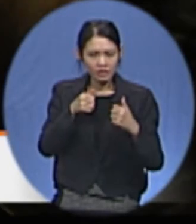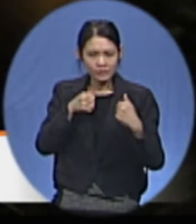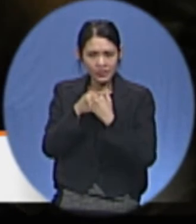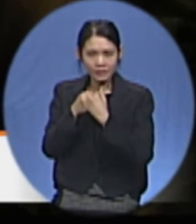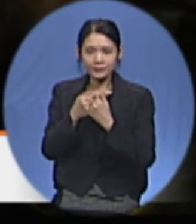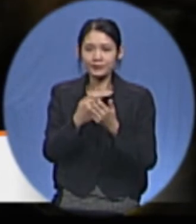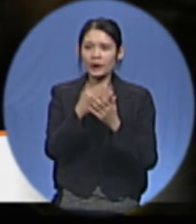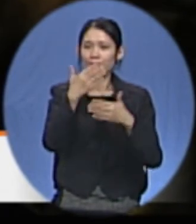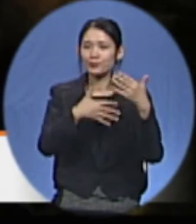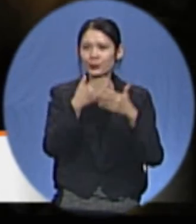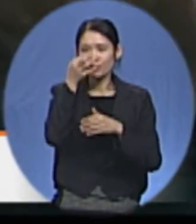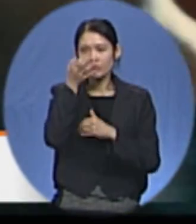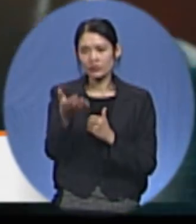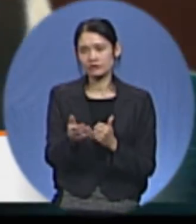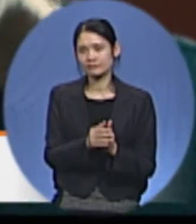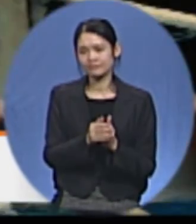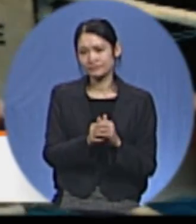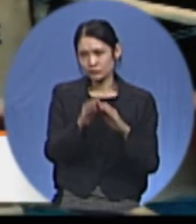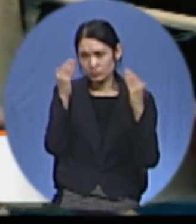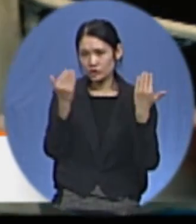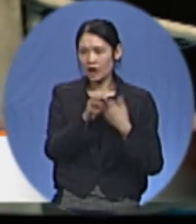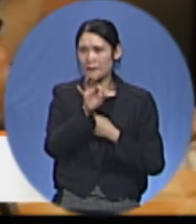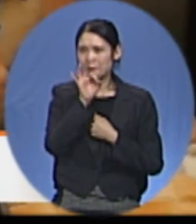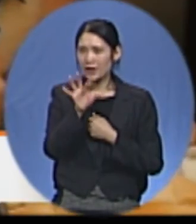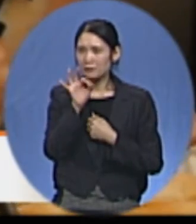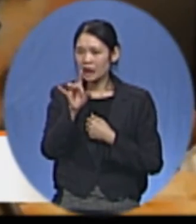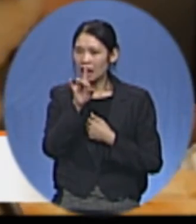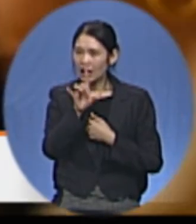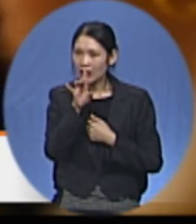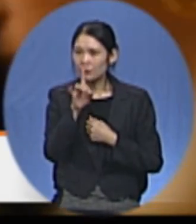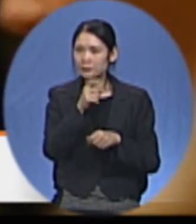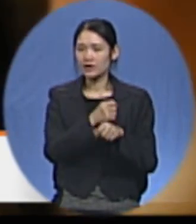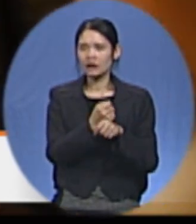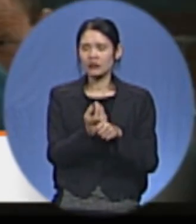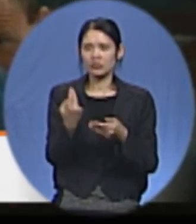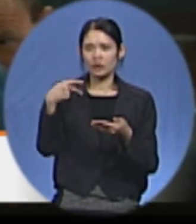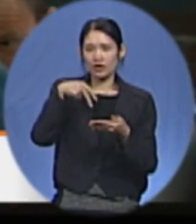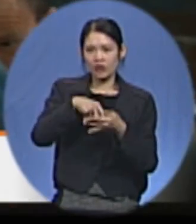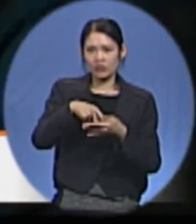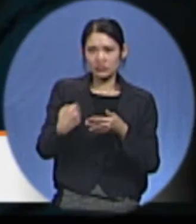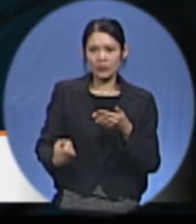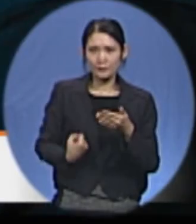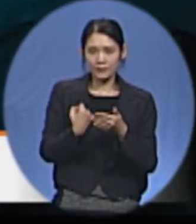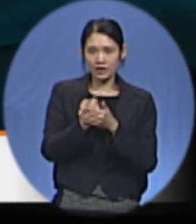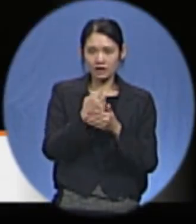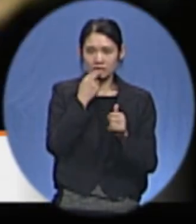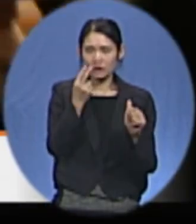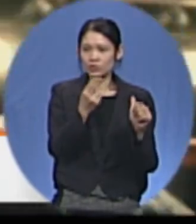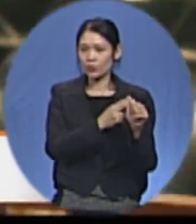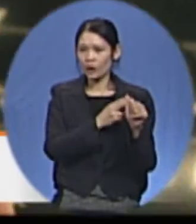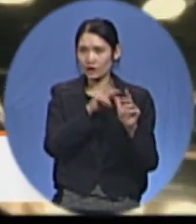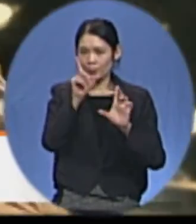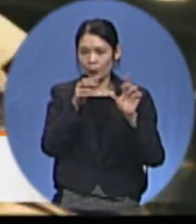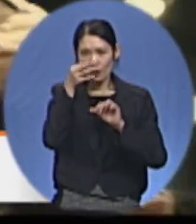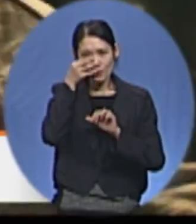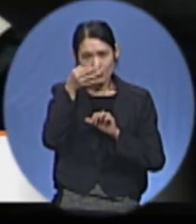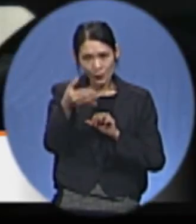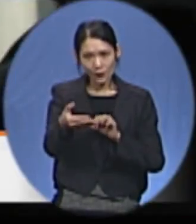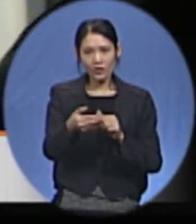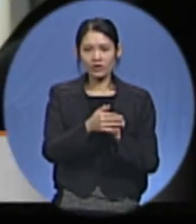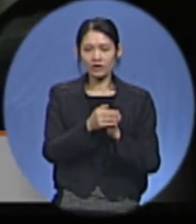있는데요. 모두가 불가능이라고 말하는 링 위로의 복귀에 다시 한번 도전하는 모습을